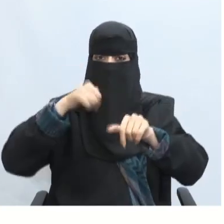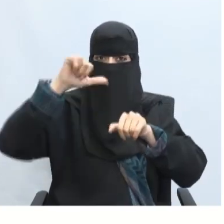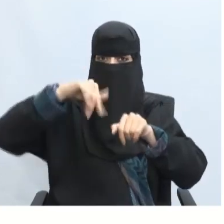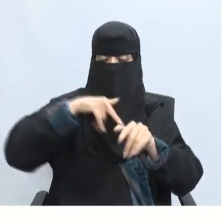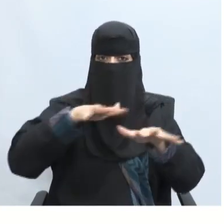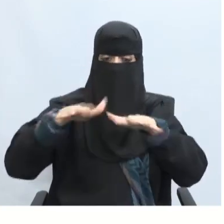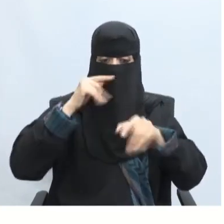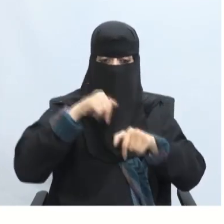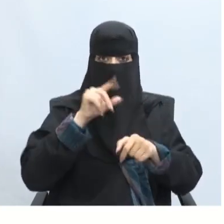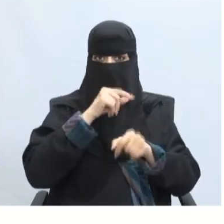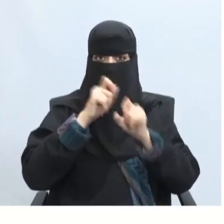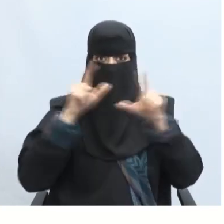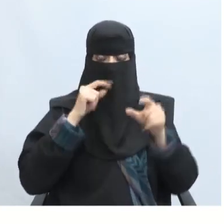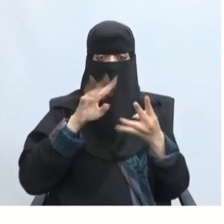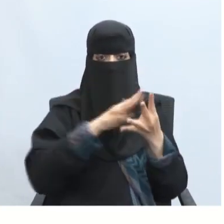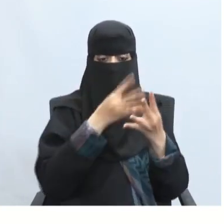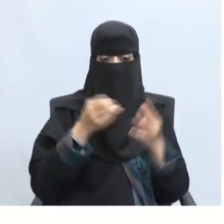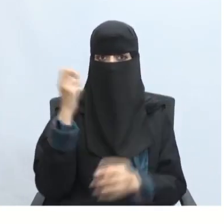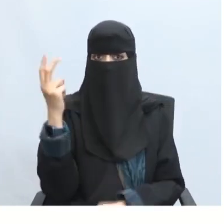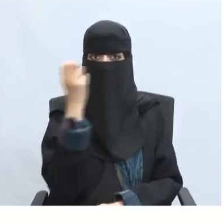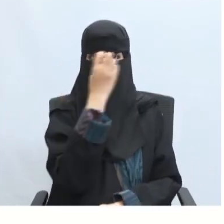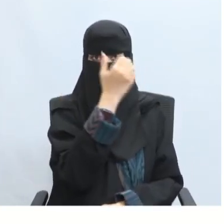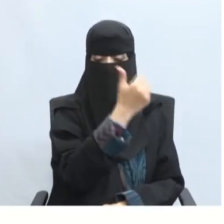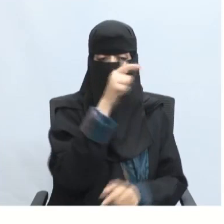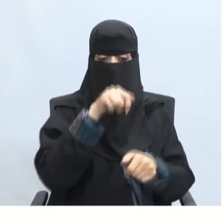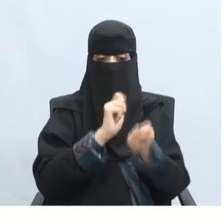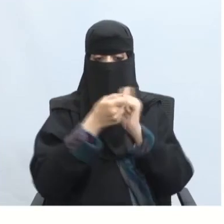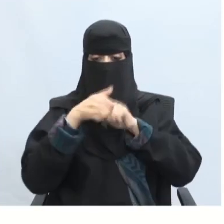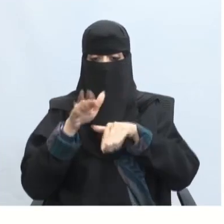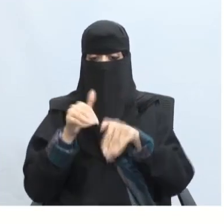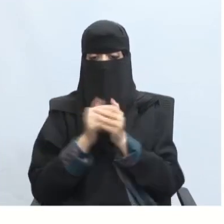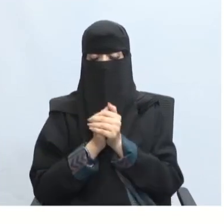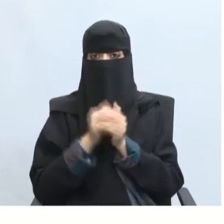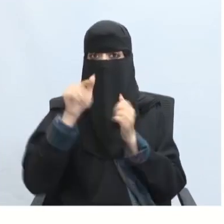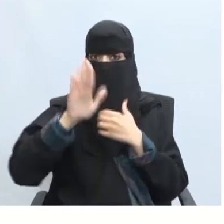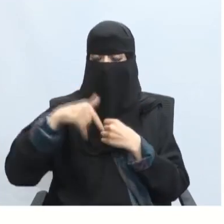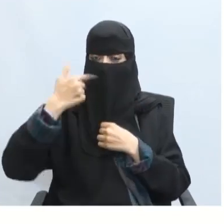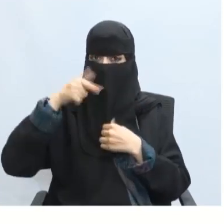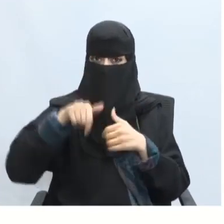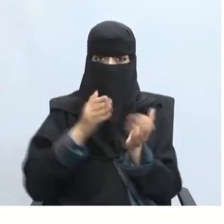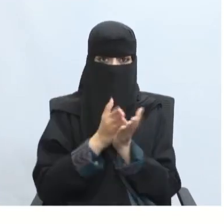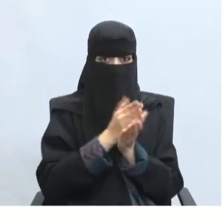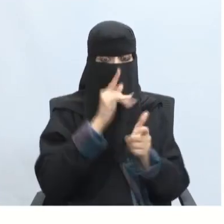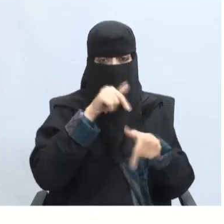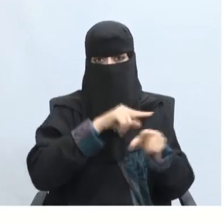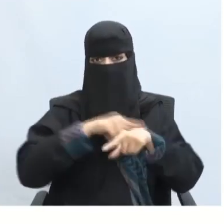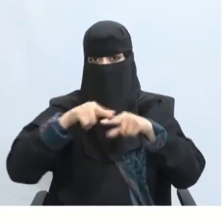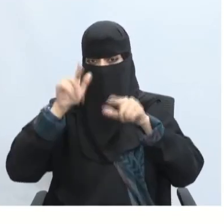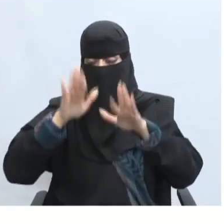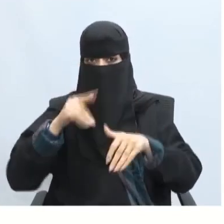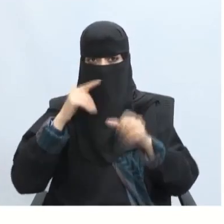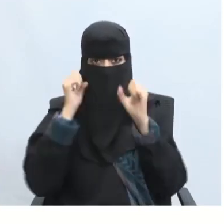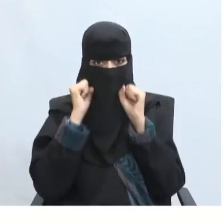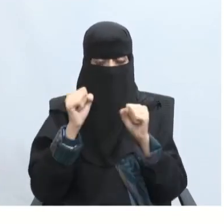في الجدول 2 س مقياس ميركلي المعدل بعد ذلك تطرقنا اعزائي الطلبه الى